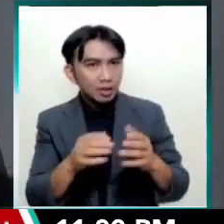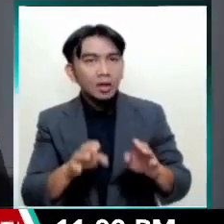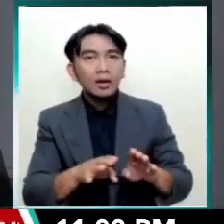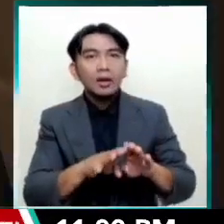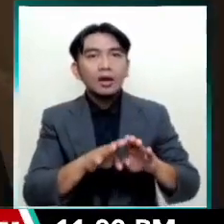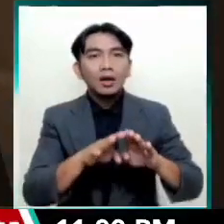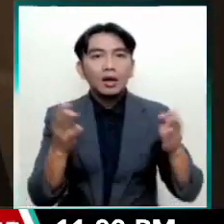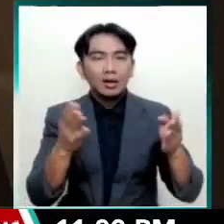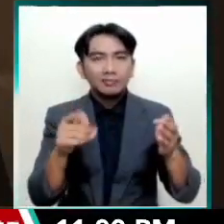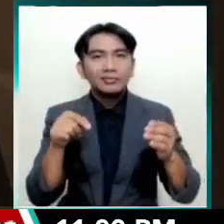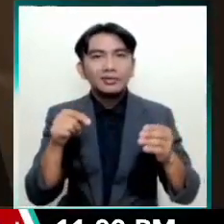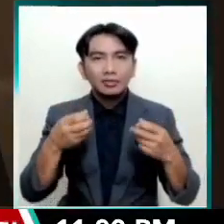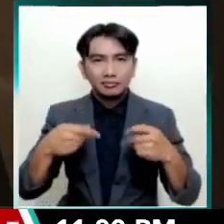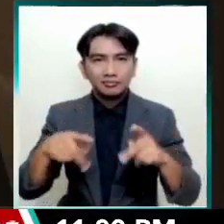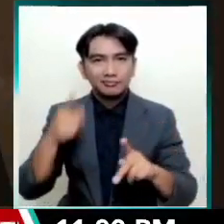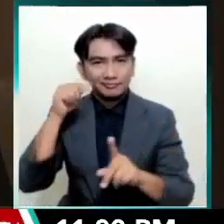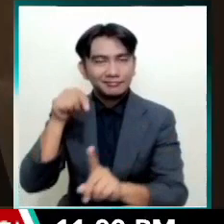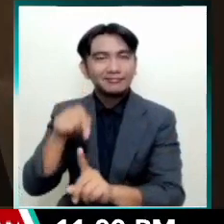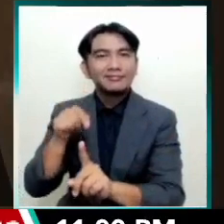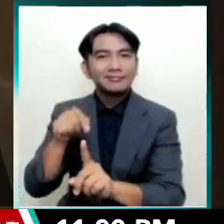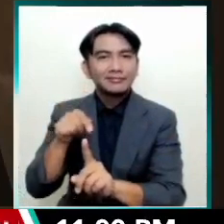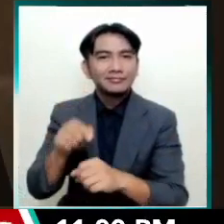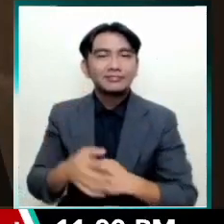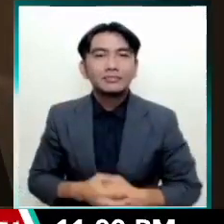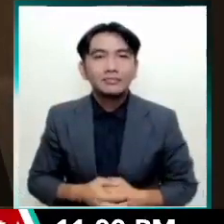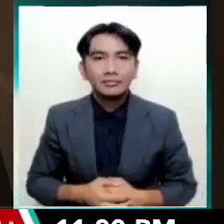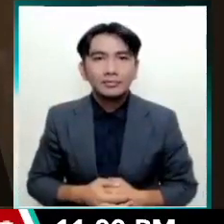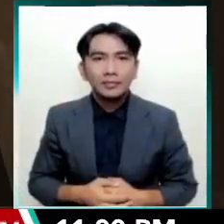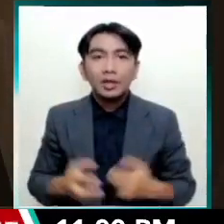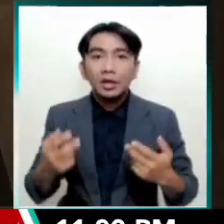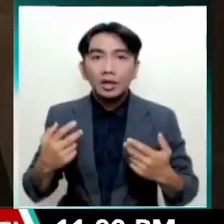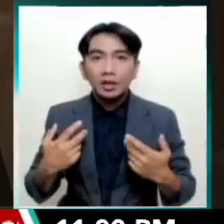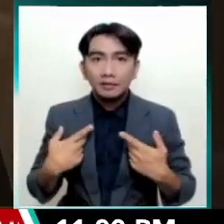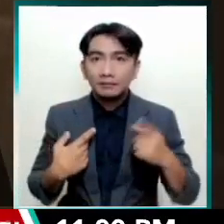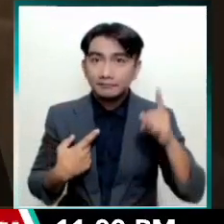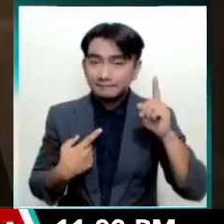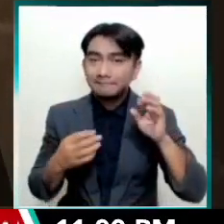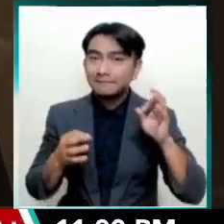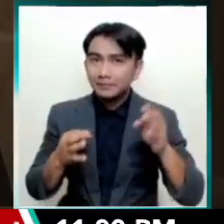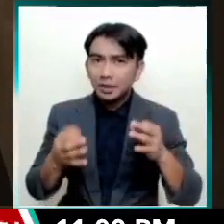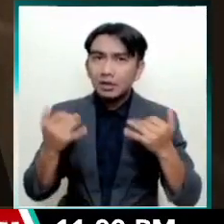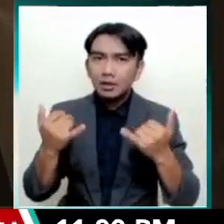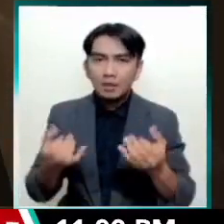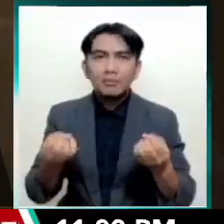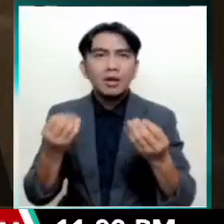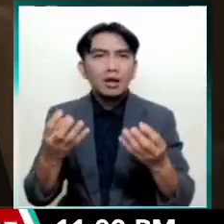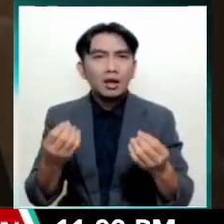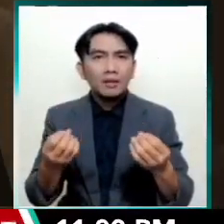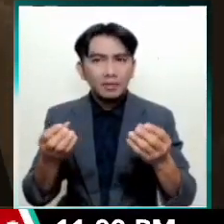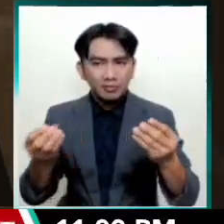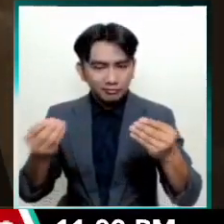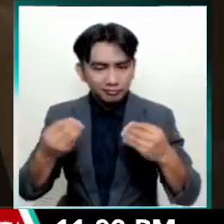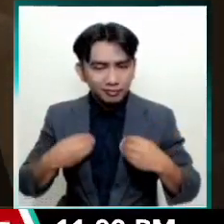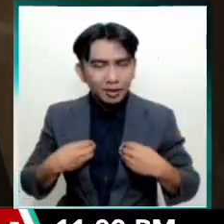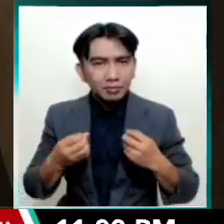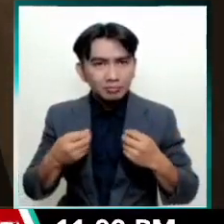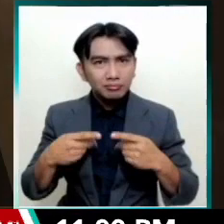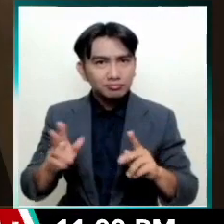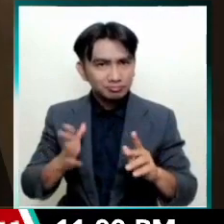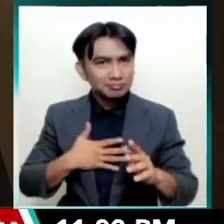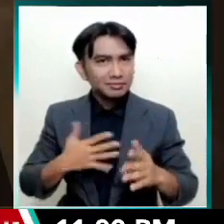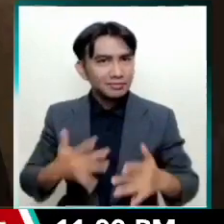sa kanya. Dahil po doon, ngayon, madami na rin pong opportunity na dumadating po sa buhay ko. At hindi